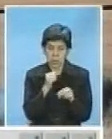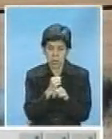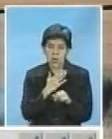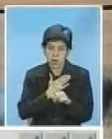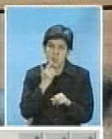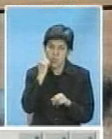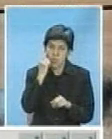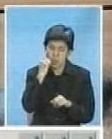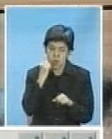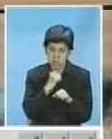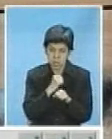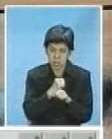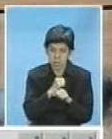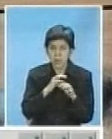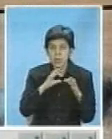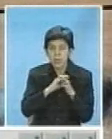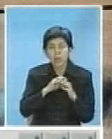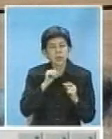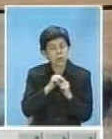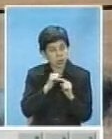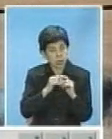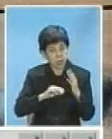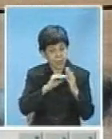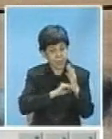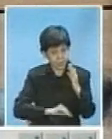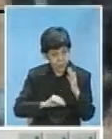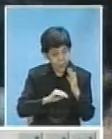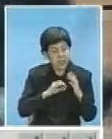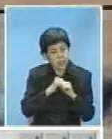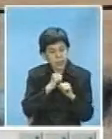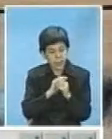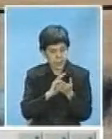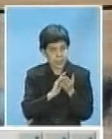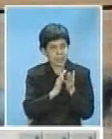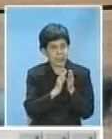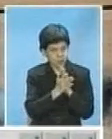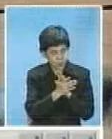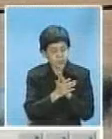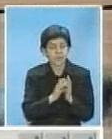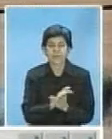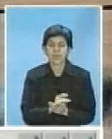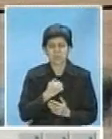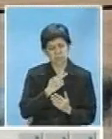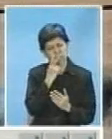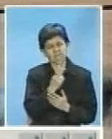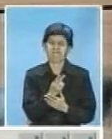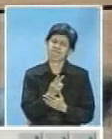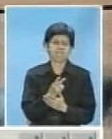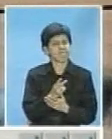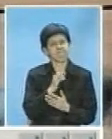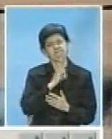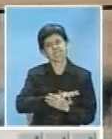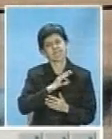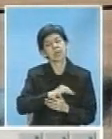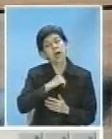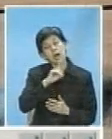าใจเขาทำกระบวนการมาตั้งแต่ในพื้นที่ในเรื่องของการปฏิรูปแต่ดูมันก็ไม่ค่อยตรงแต่ก็ต้